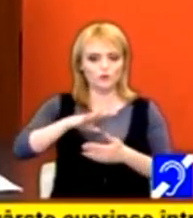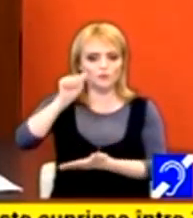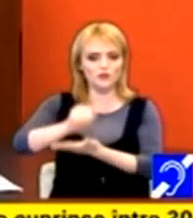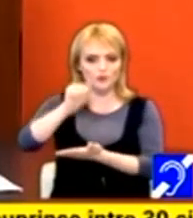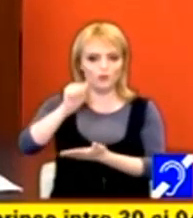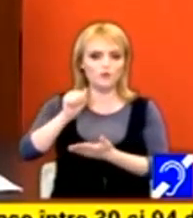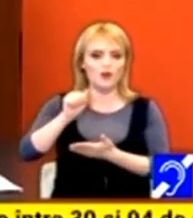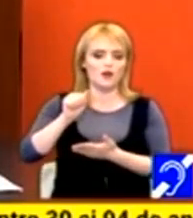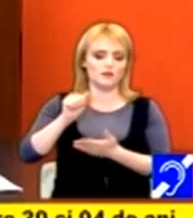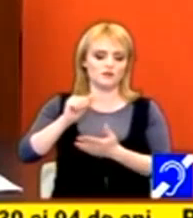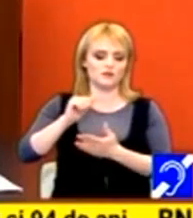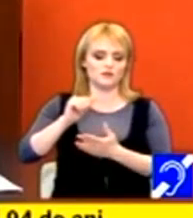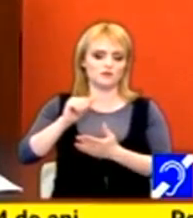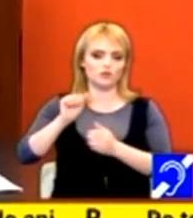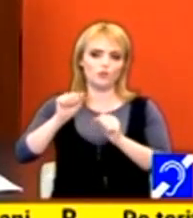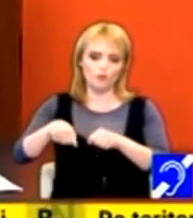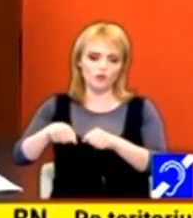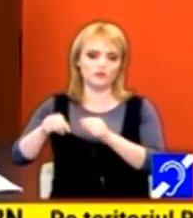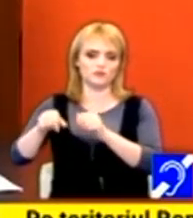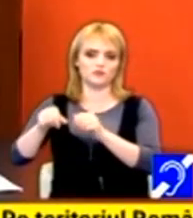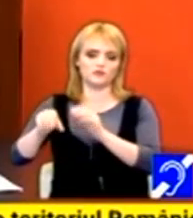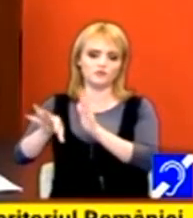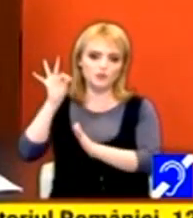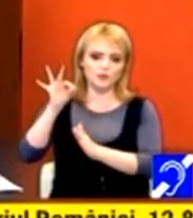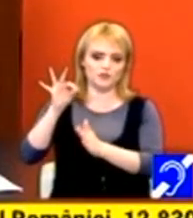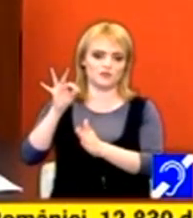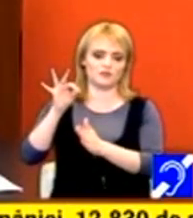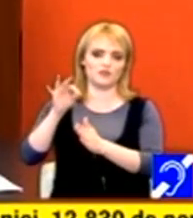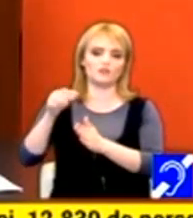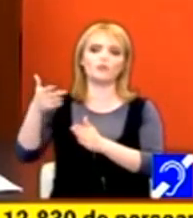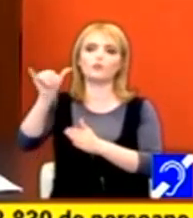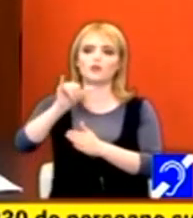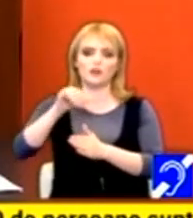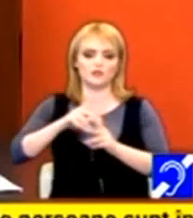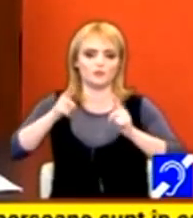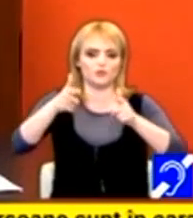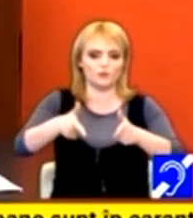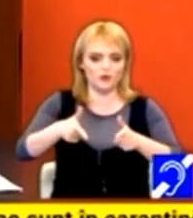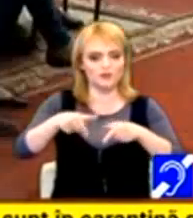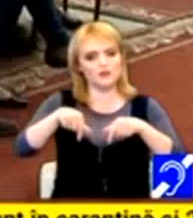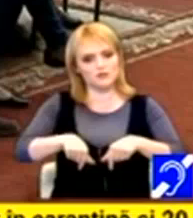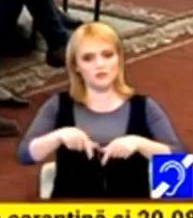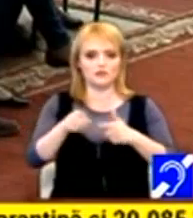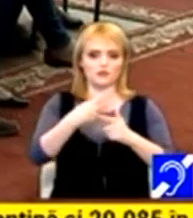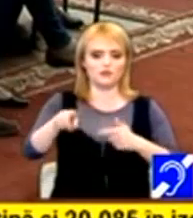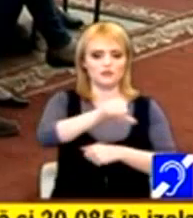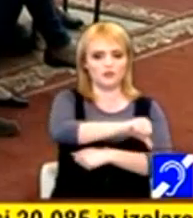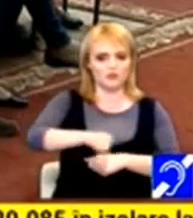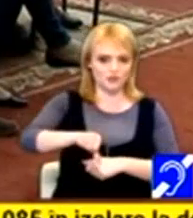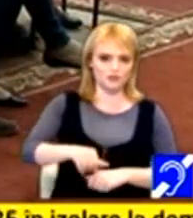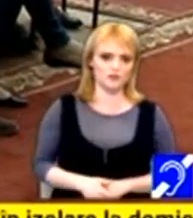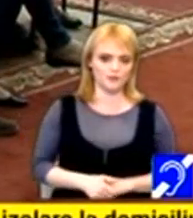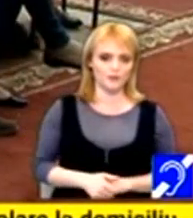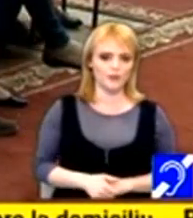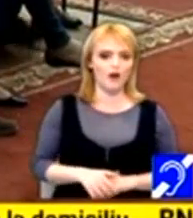recunoscută internațional. Să-și poată alege liber și echitabil următorul loc de studii în țară sau peste hotare. Universitățile